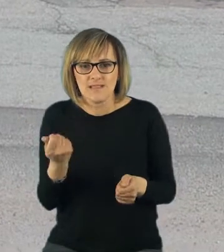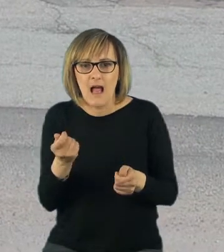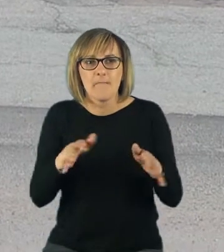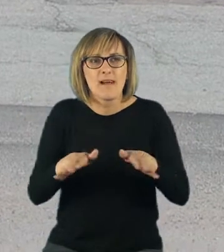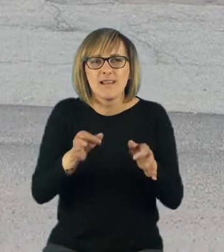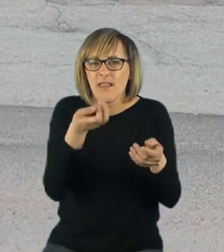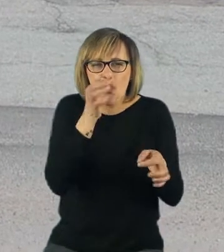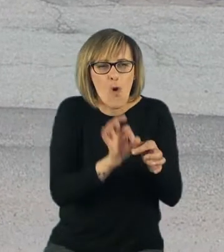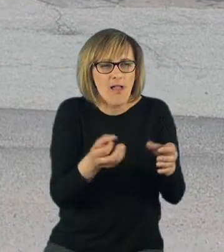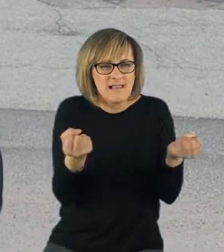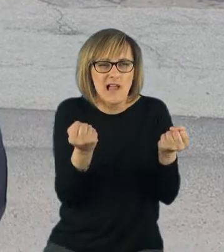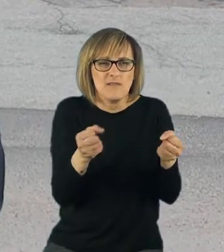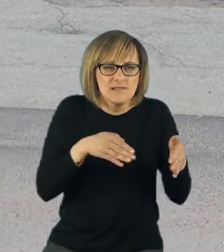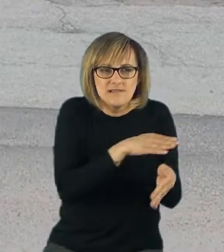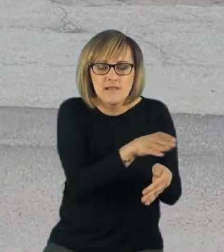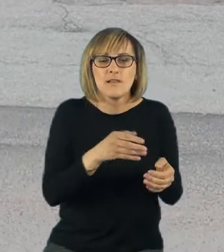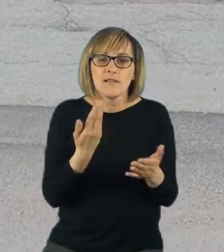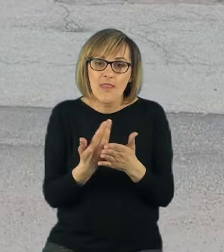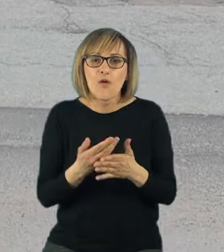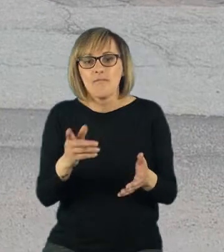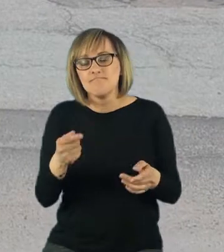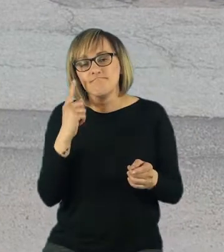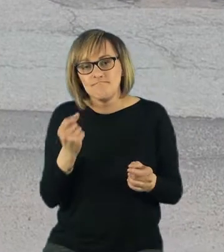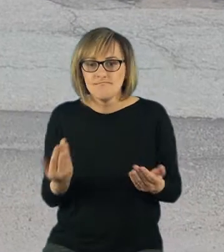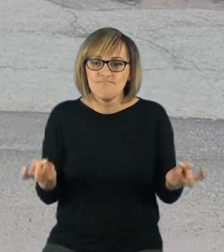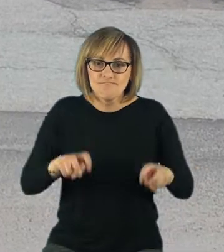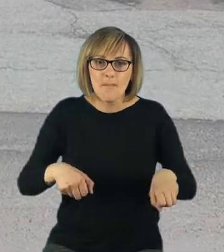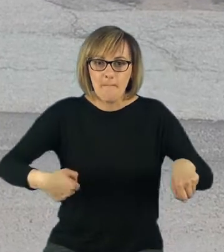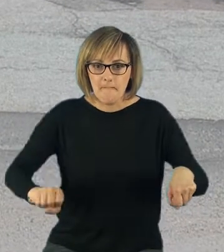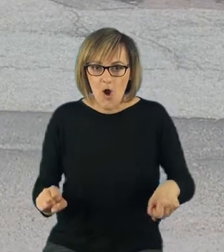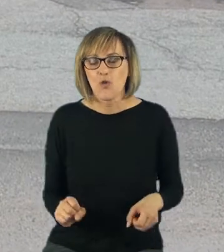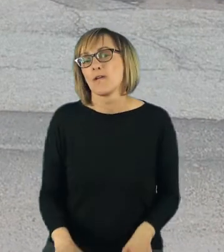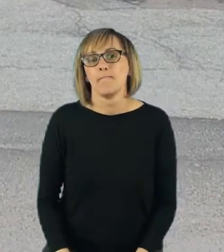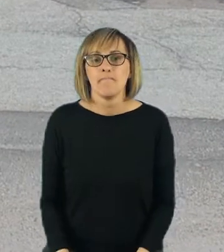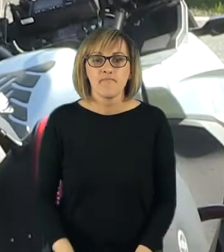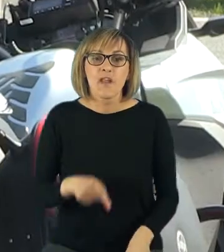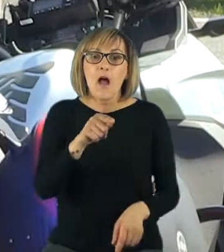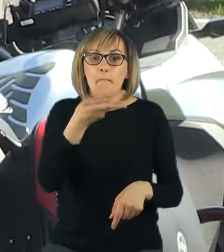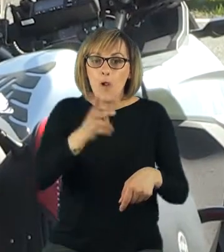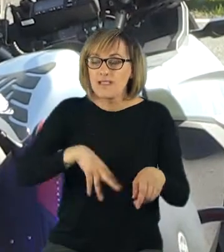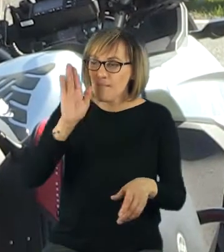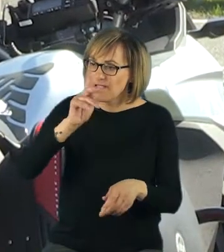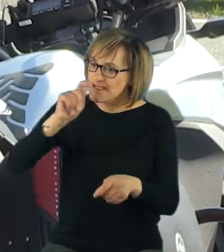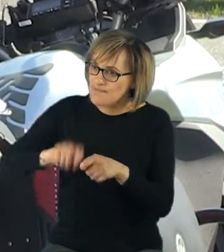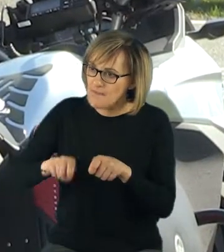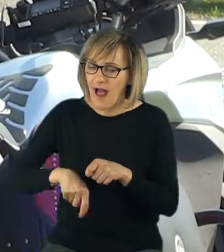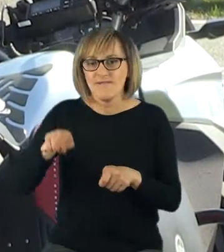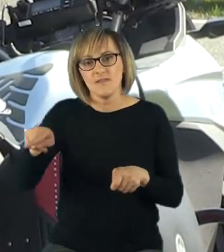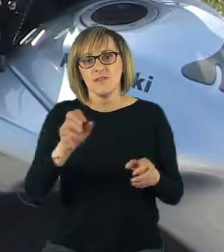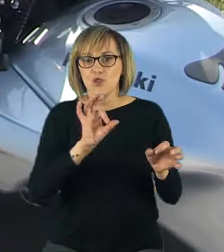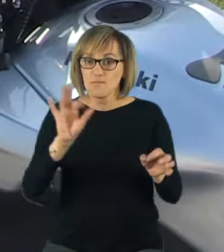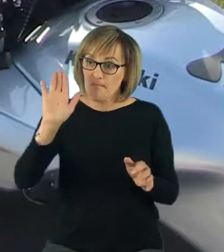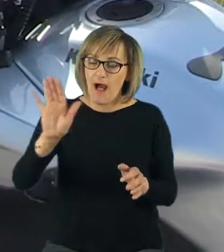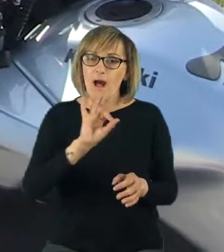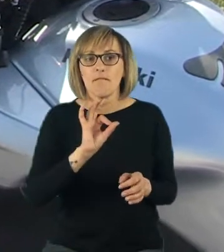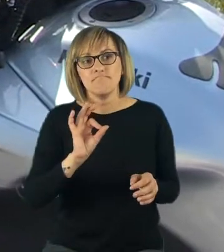szczególną uwagę na kierowców jednośladów, na sposób ich jazdy. Sprawdzą również, czy posiadają odpowiednie